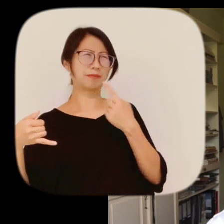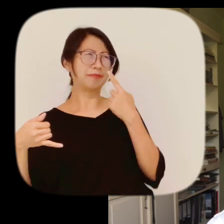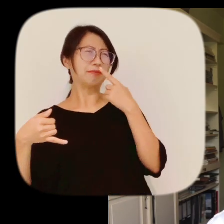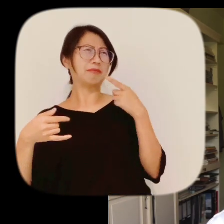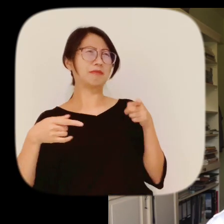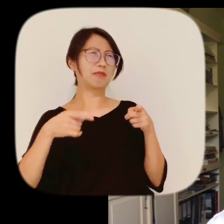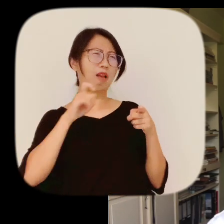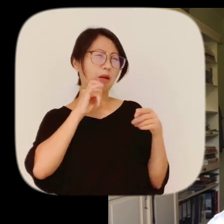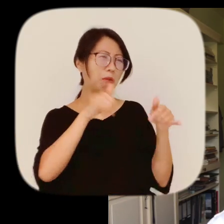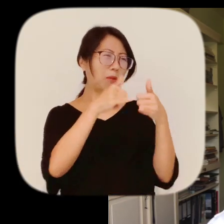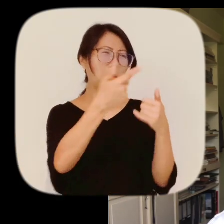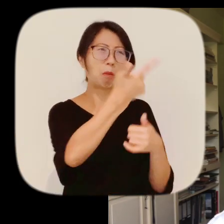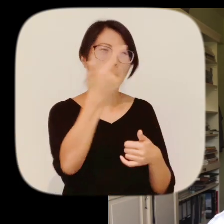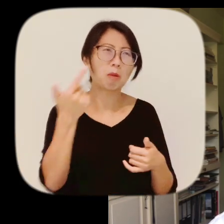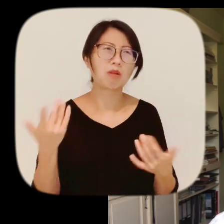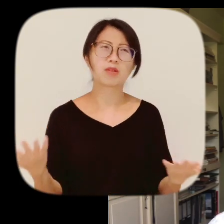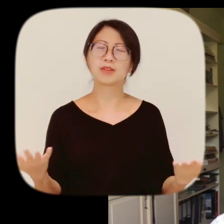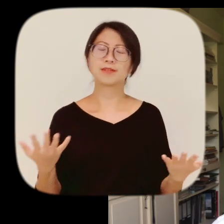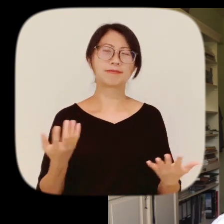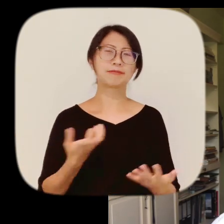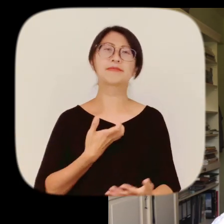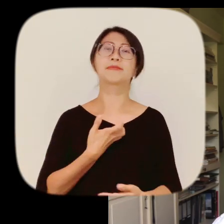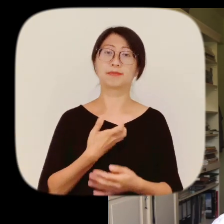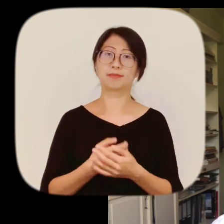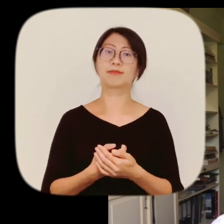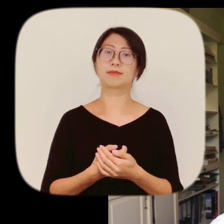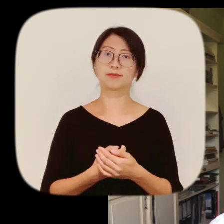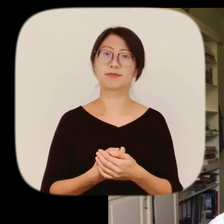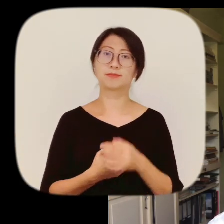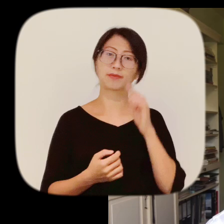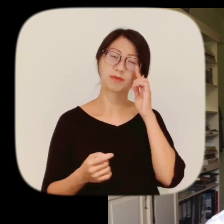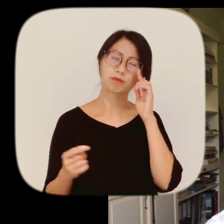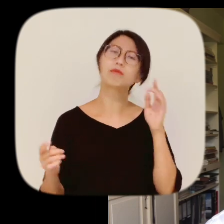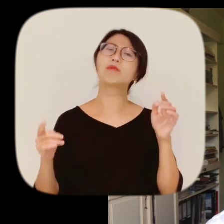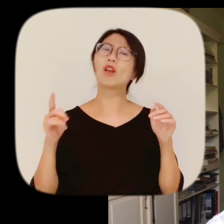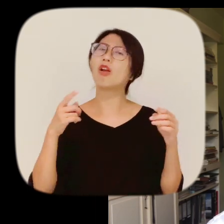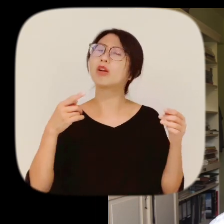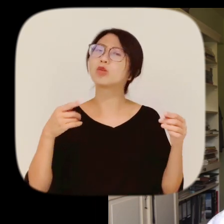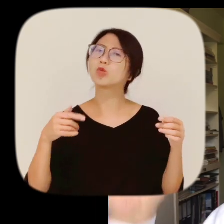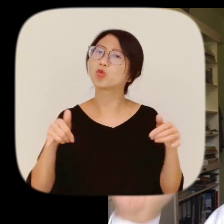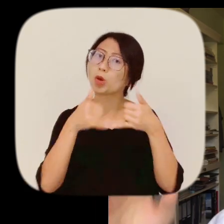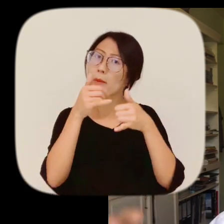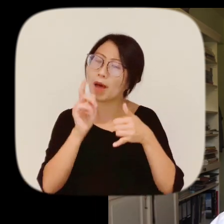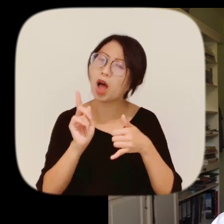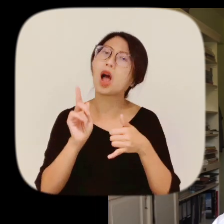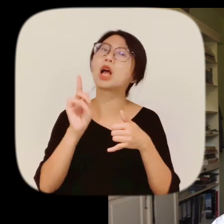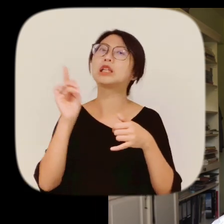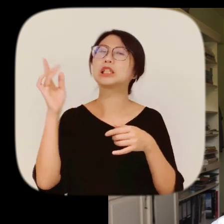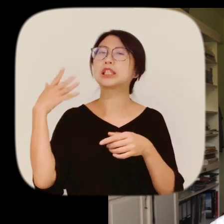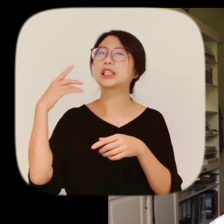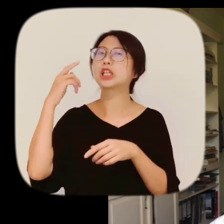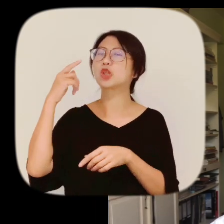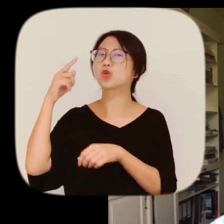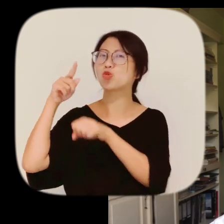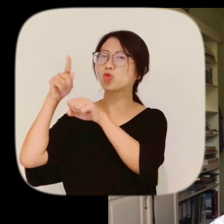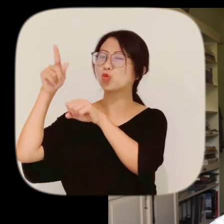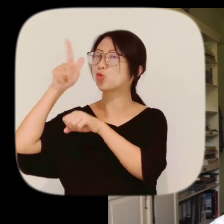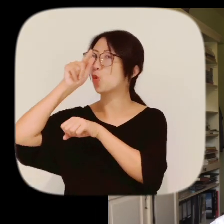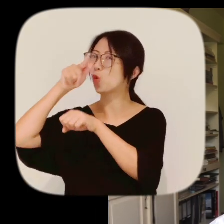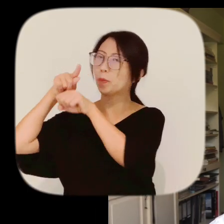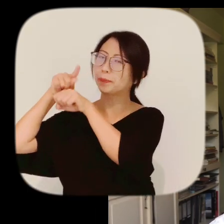在这种那么痛苦的情况里面突然间遇见了一个大的政治的变局就是苏联徽军即入那么